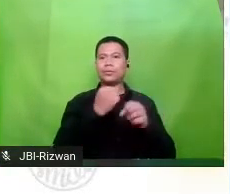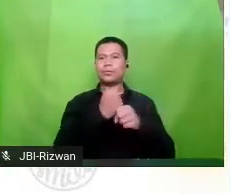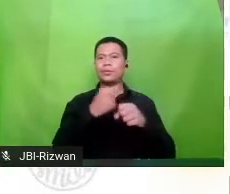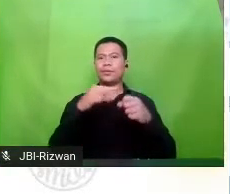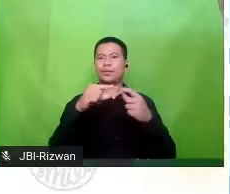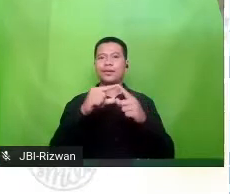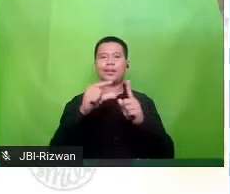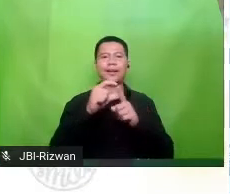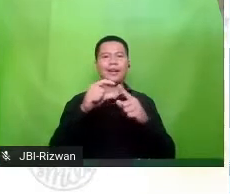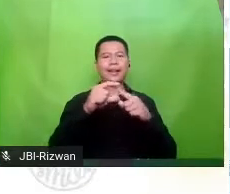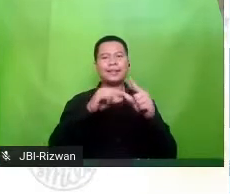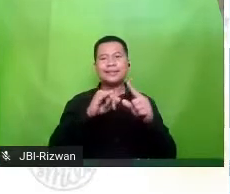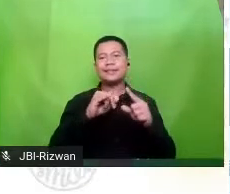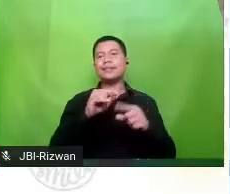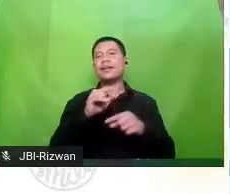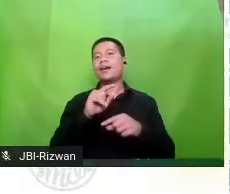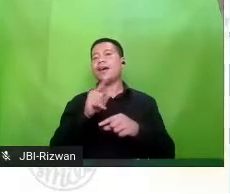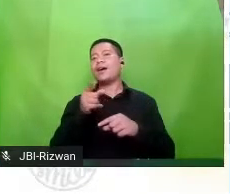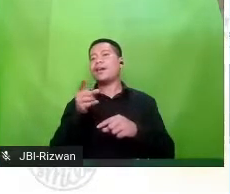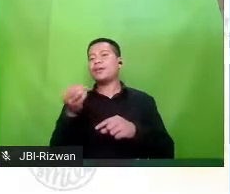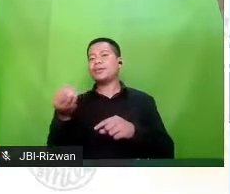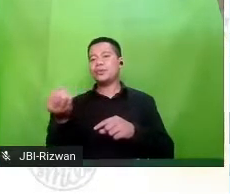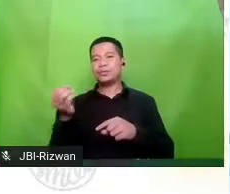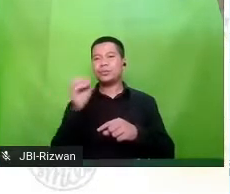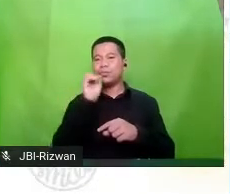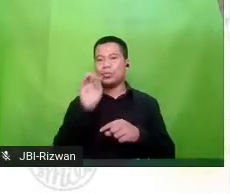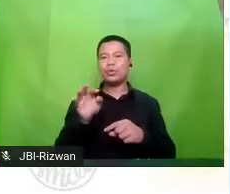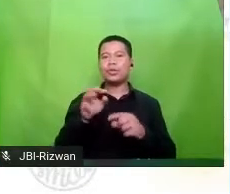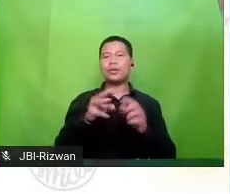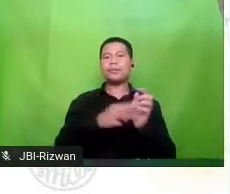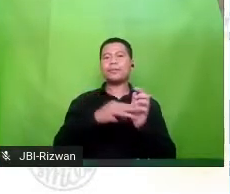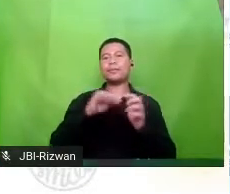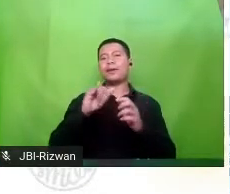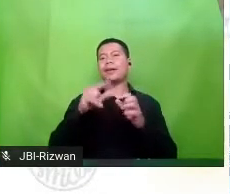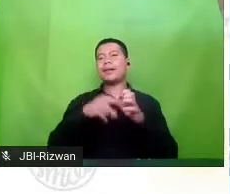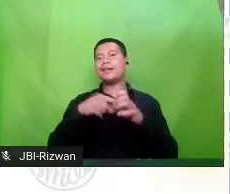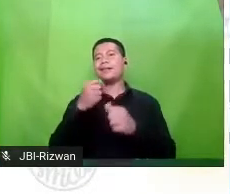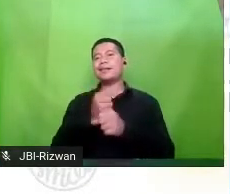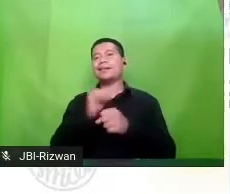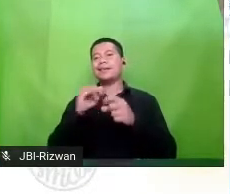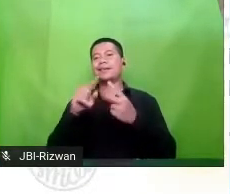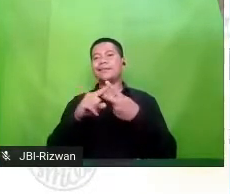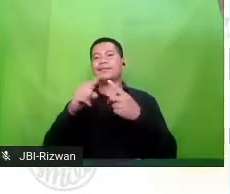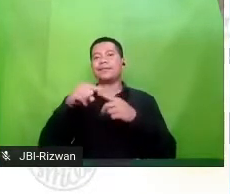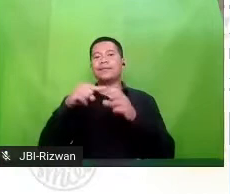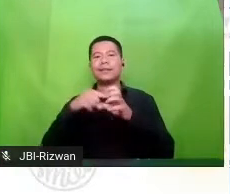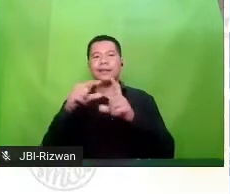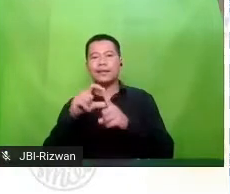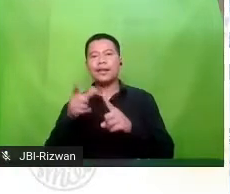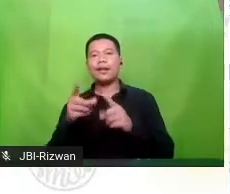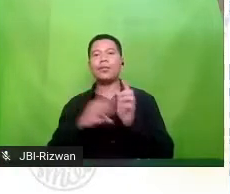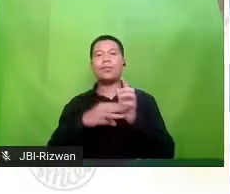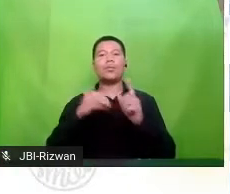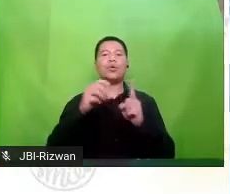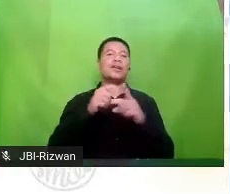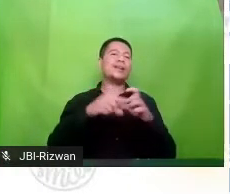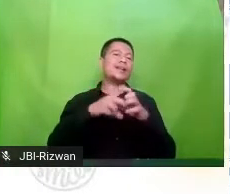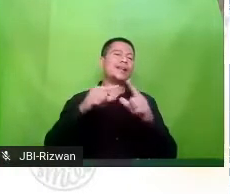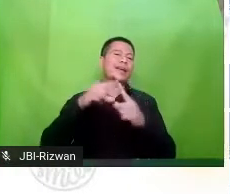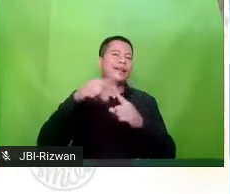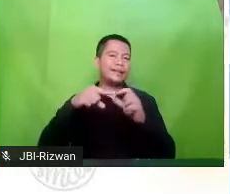dengan mildly gifted, kemudian moderately gifted, highly gifted,